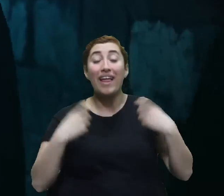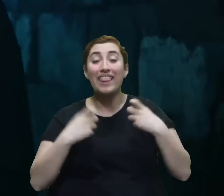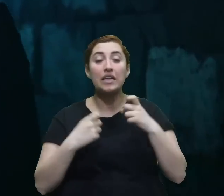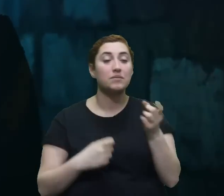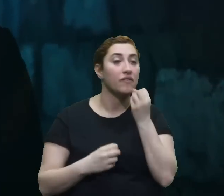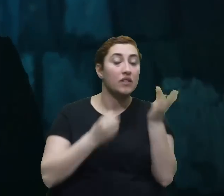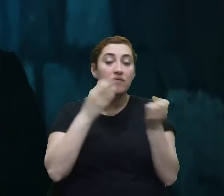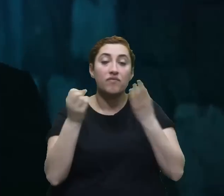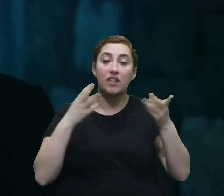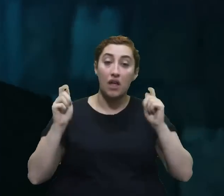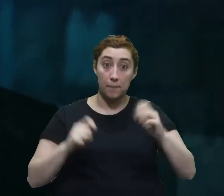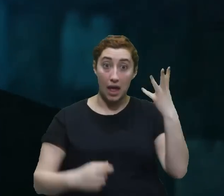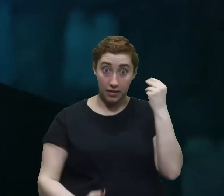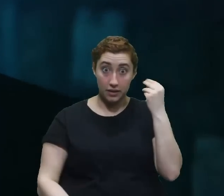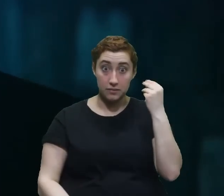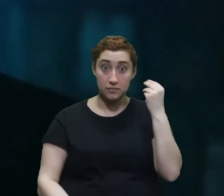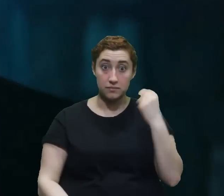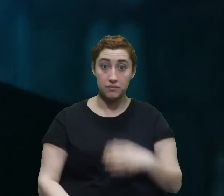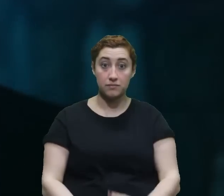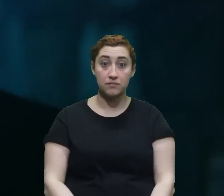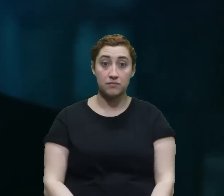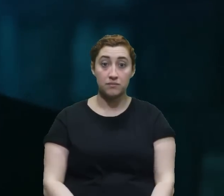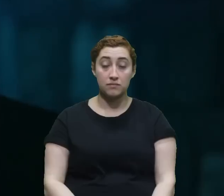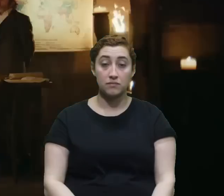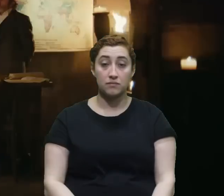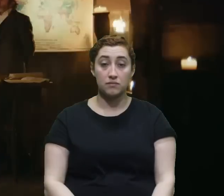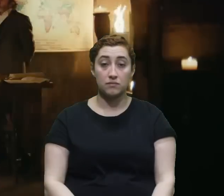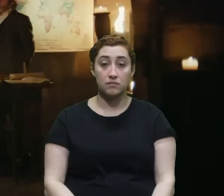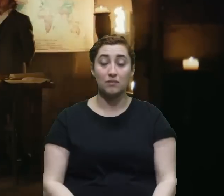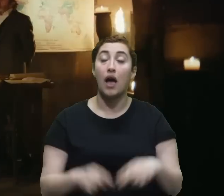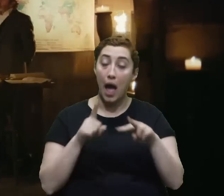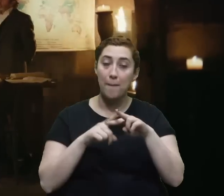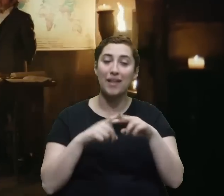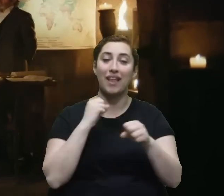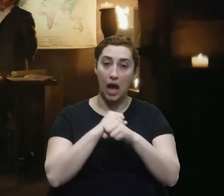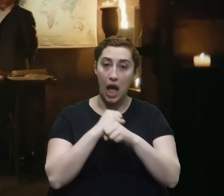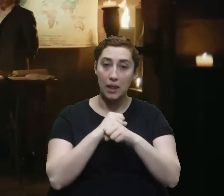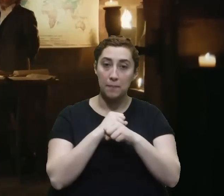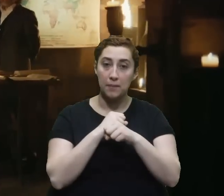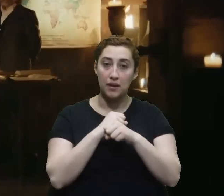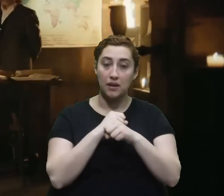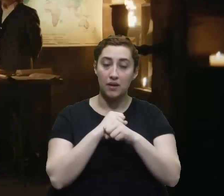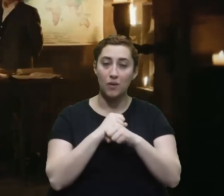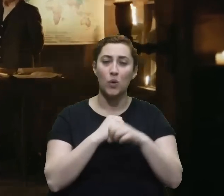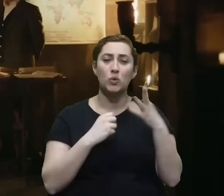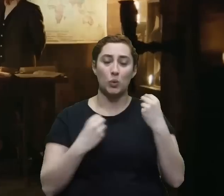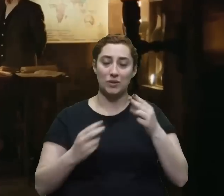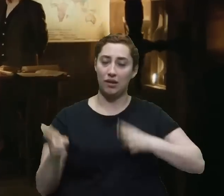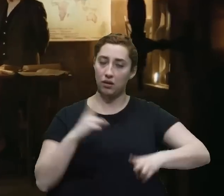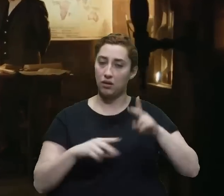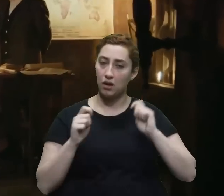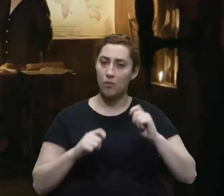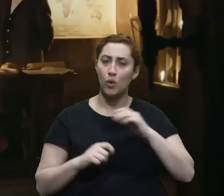kulaklarına fısıldayın. Anlaşıldı mı? Toplantı odası. Ahmet, Galip. Oldukça şık